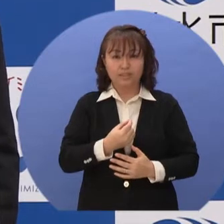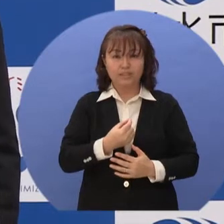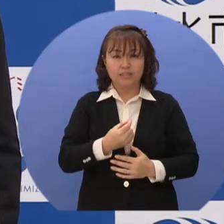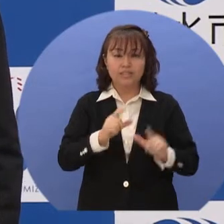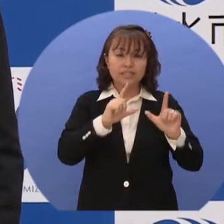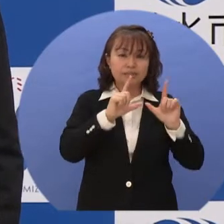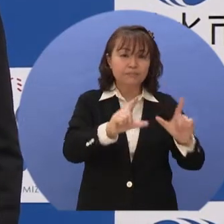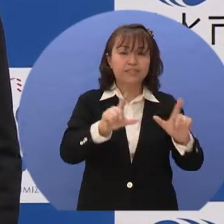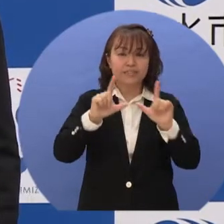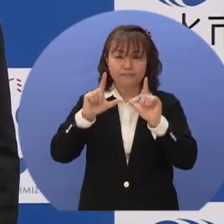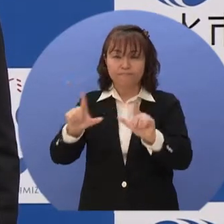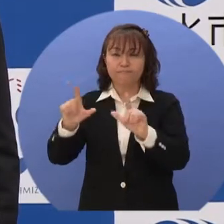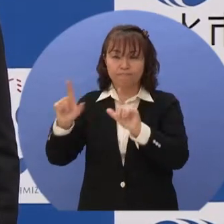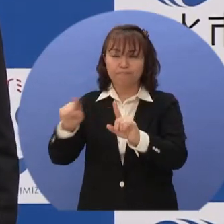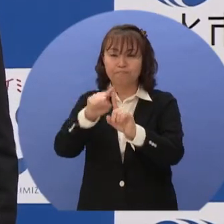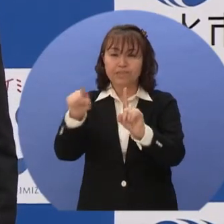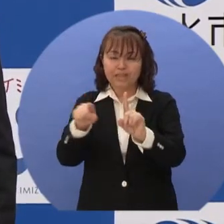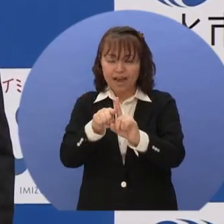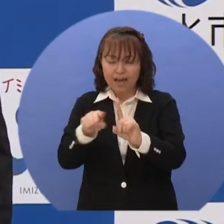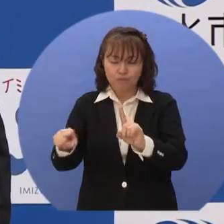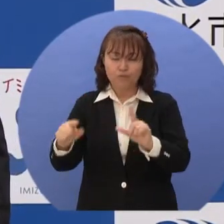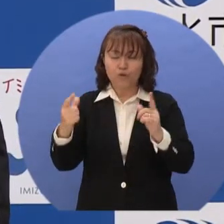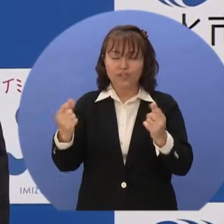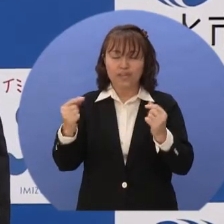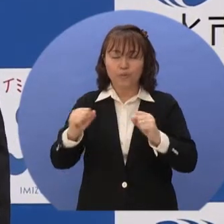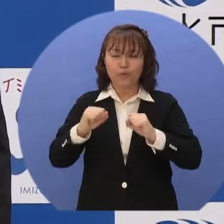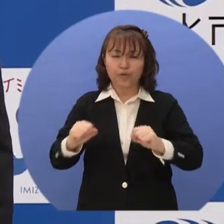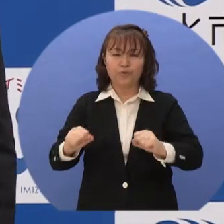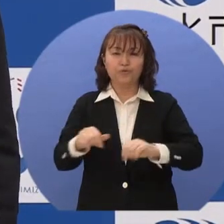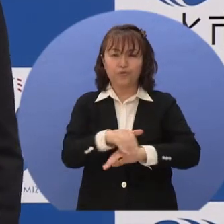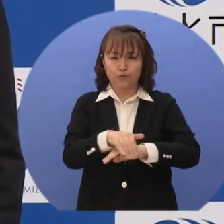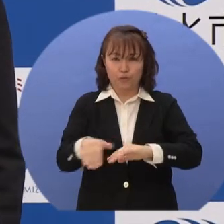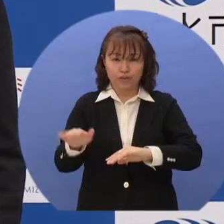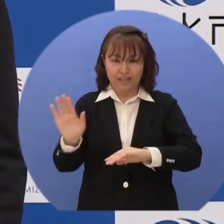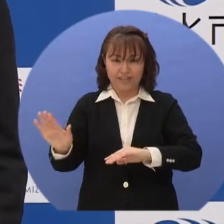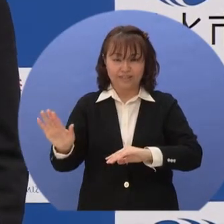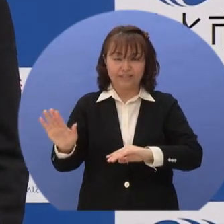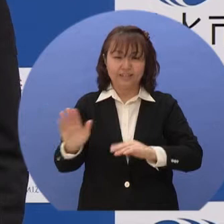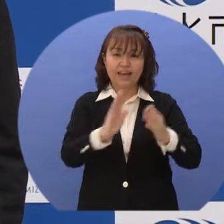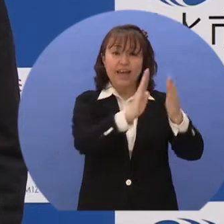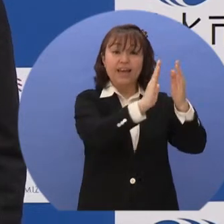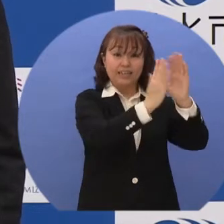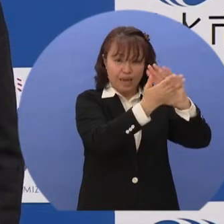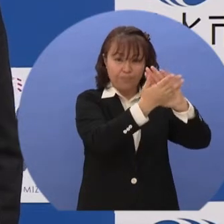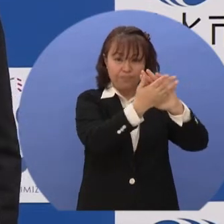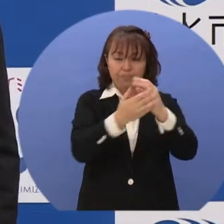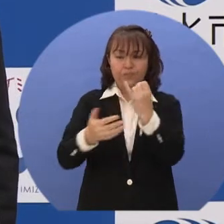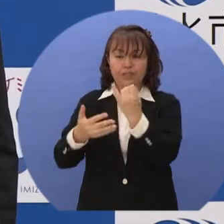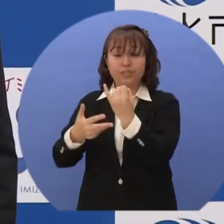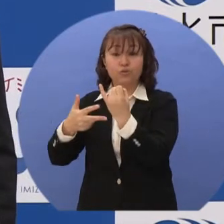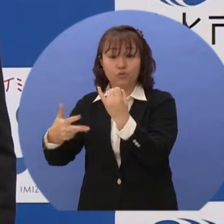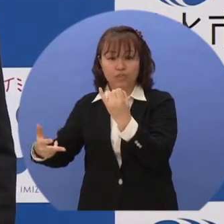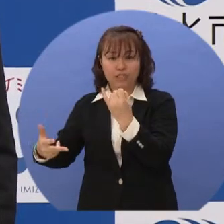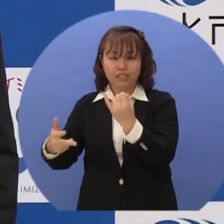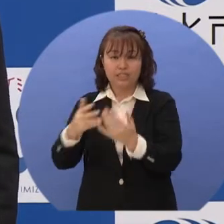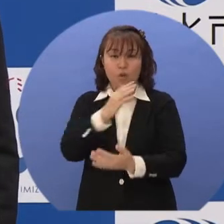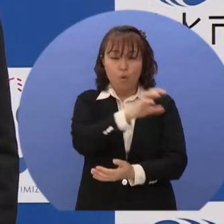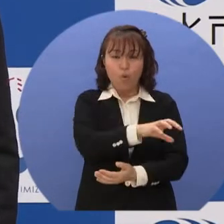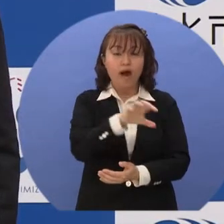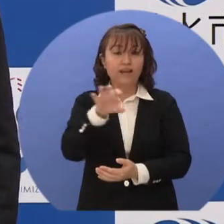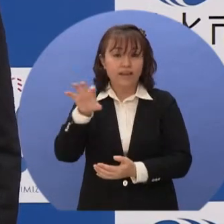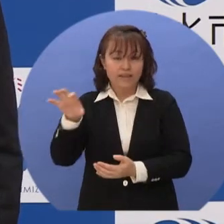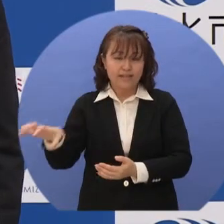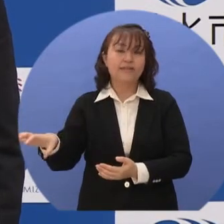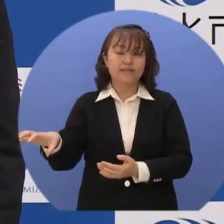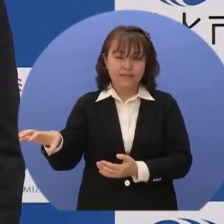周知などもしっかり図っていくことにしておりますあのま県と意でえ分担をしたいという風に思っており